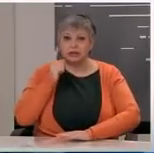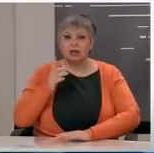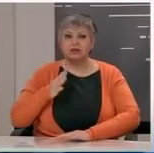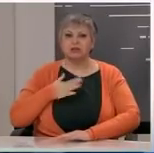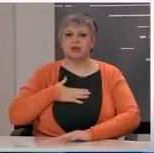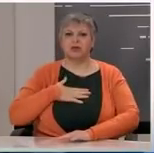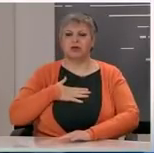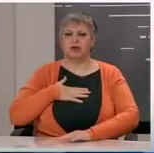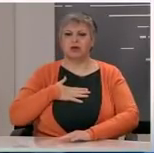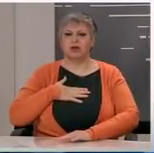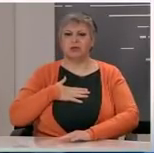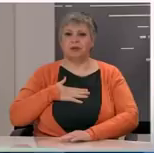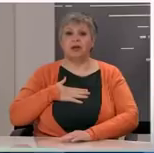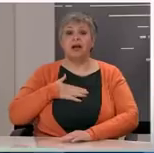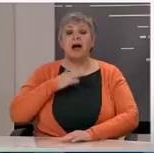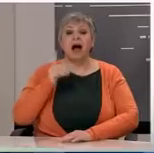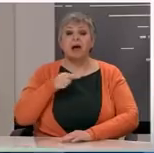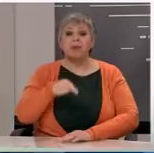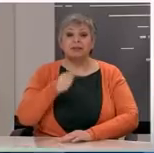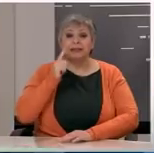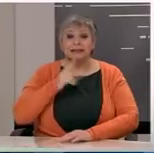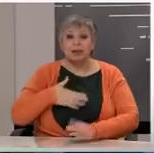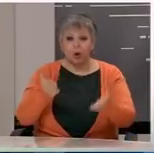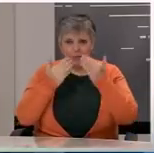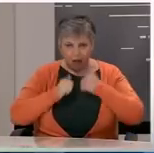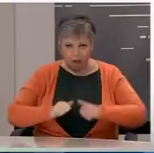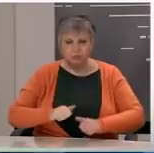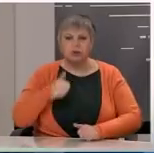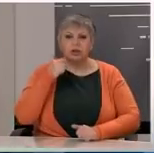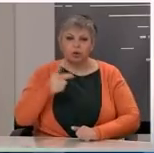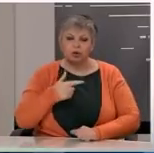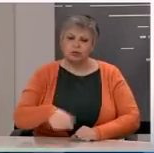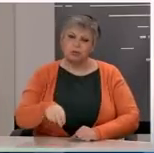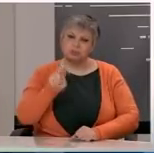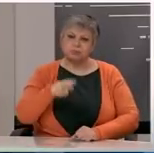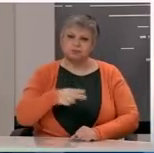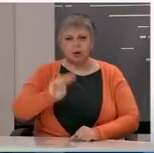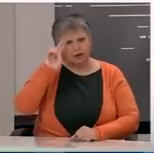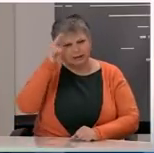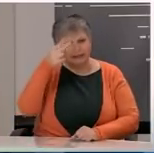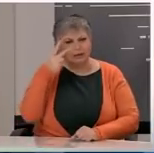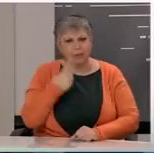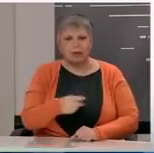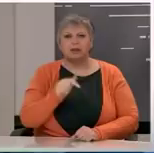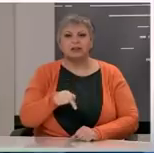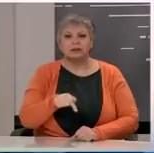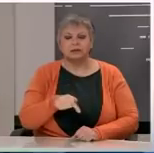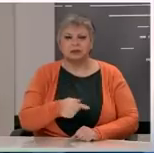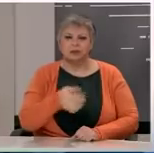δυστυχώς είστε συκοφάντες. Αυτή είναι η αλήθεια. Και ξέρετε πολύ καλά που